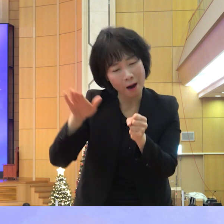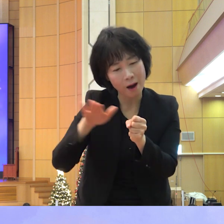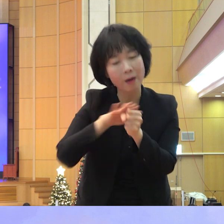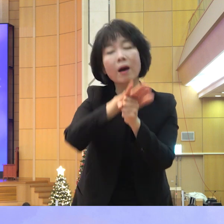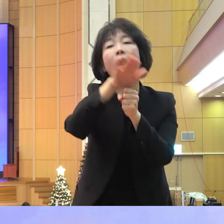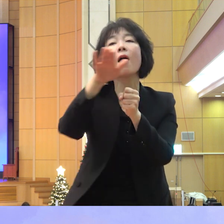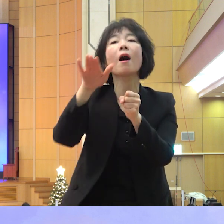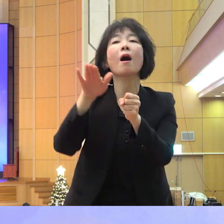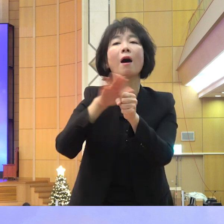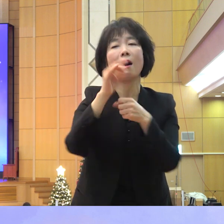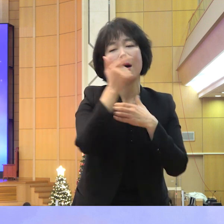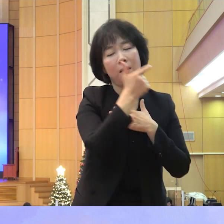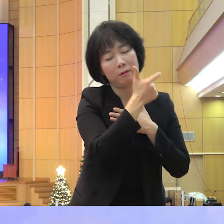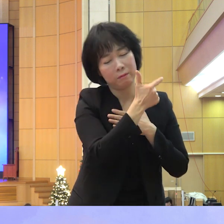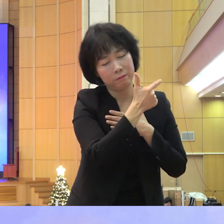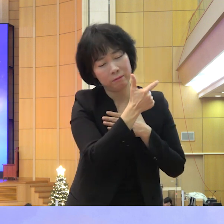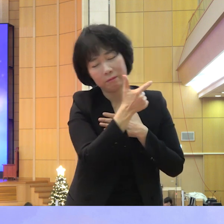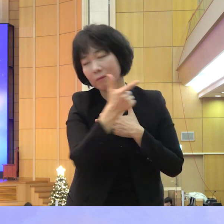사랑